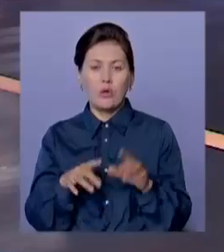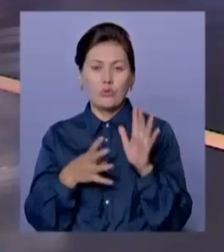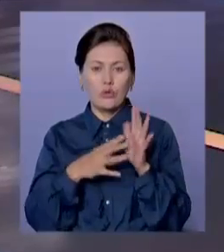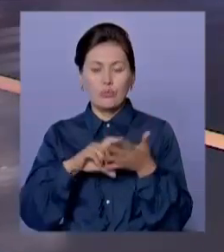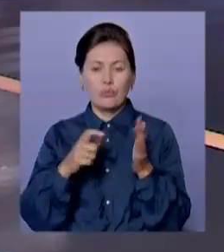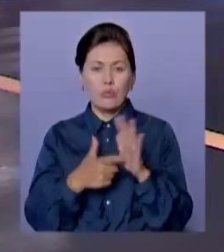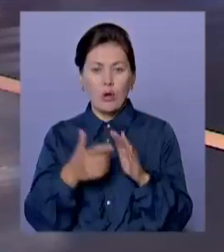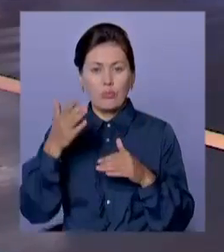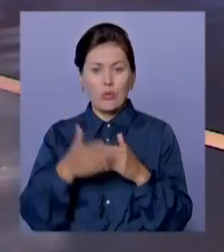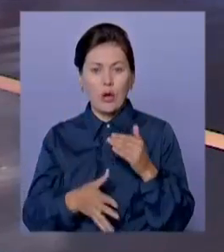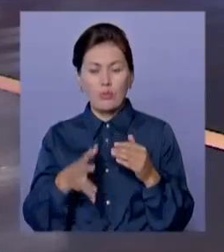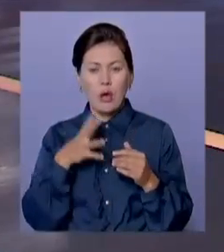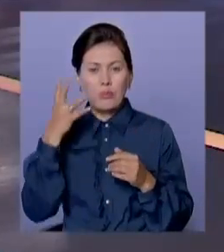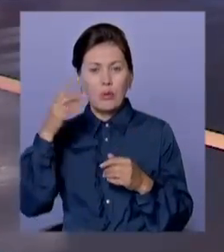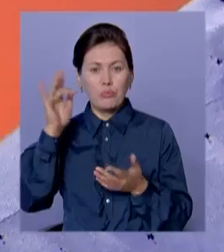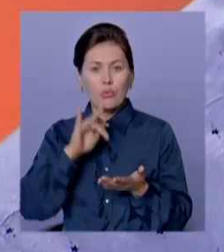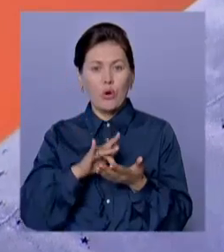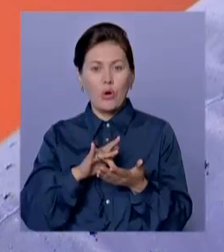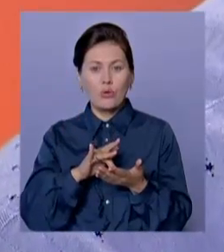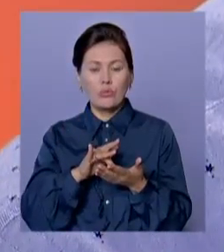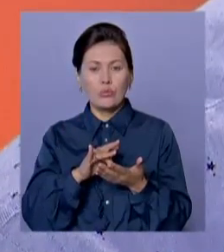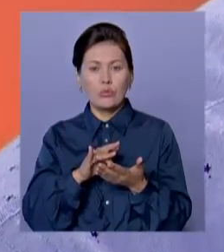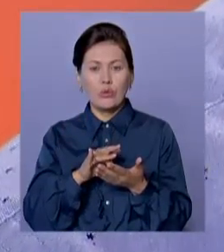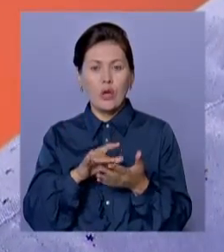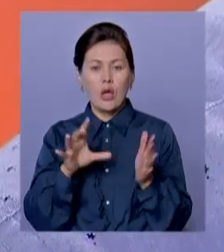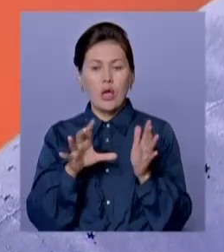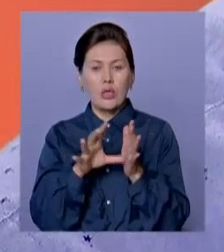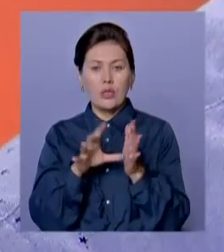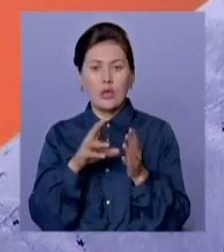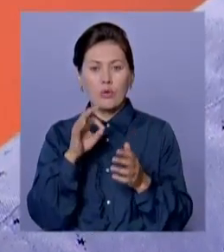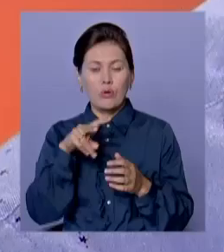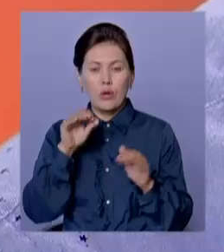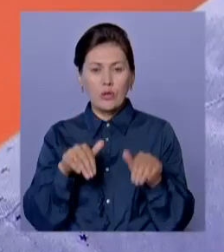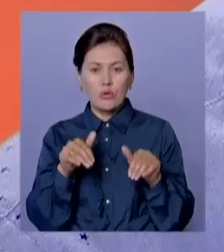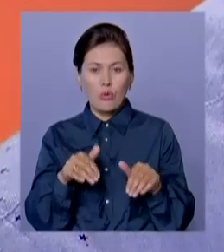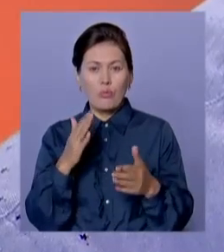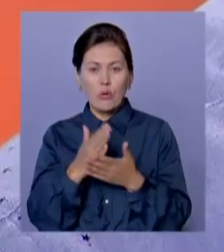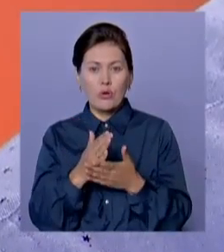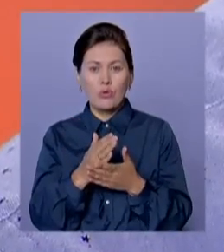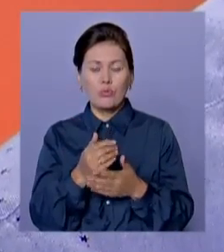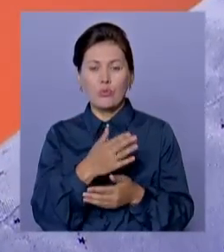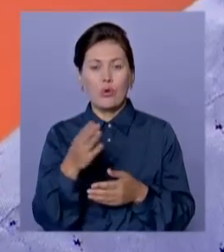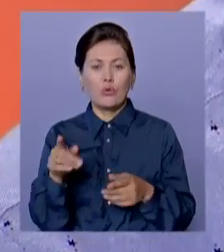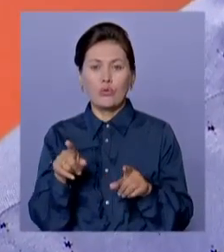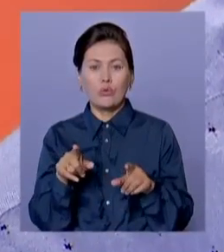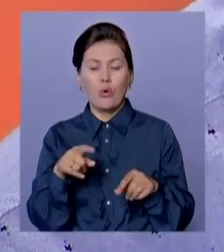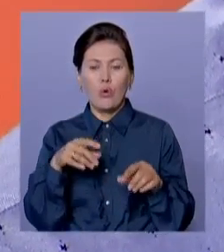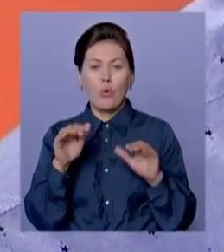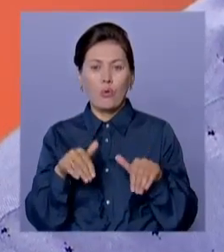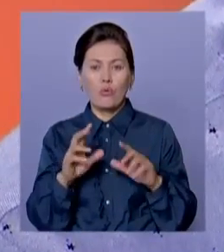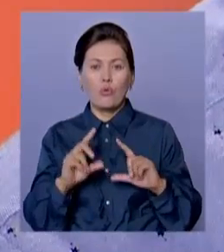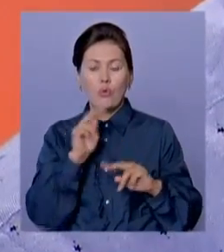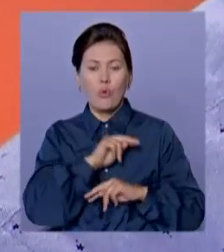класс бітіріп, осы Алматы қаласында Энергия колледж деген колледж бар. Сол колледжға